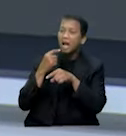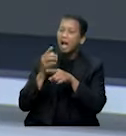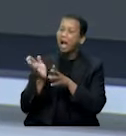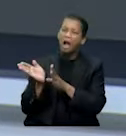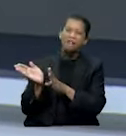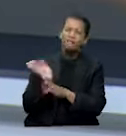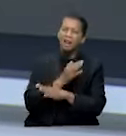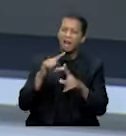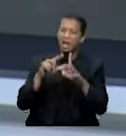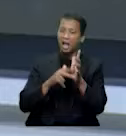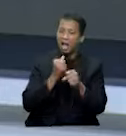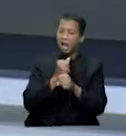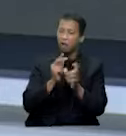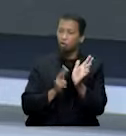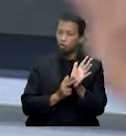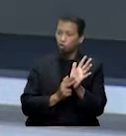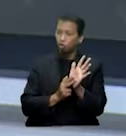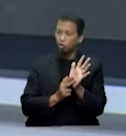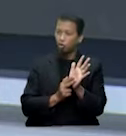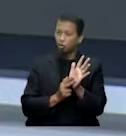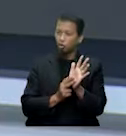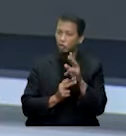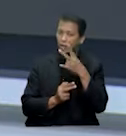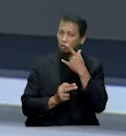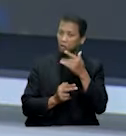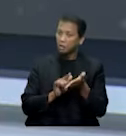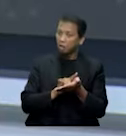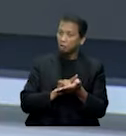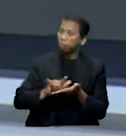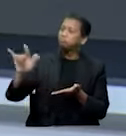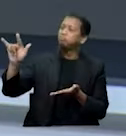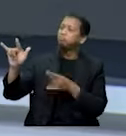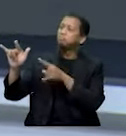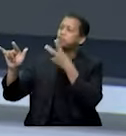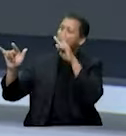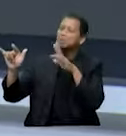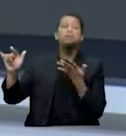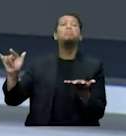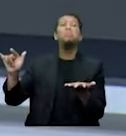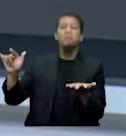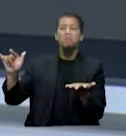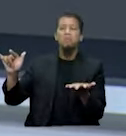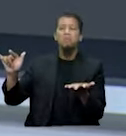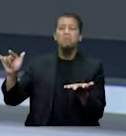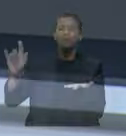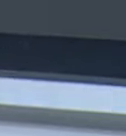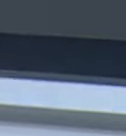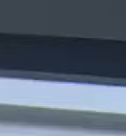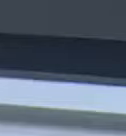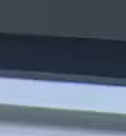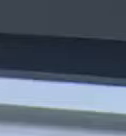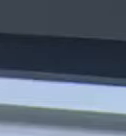meninggalkan Indonesia dengan mimpi dunianya ada enggak sih hal yang Mbak lakukan sehingga Mbak bisa